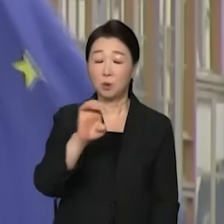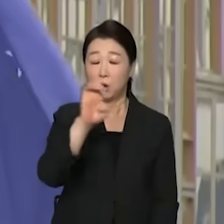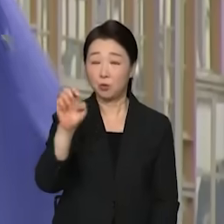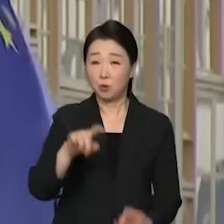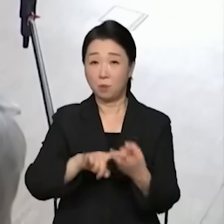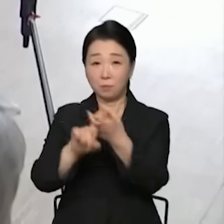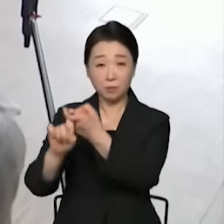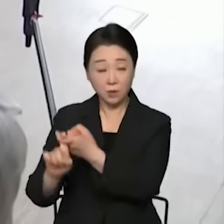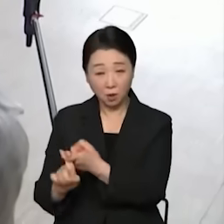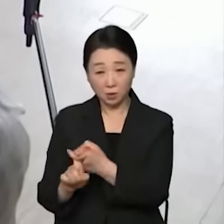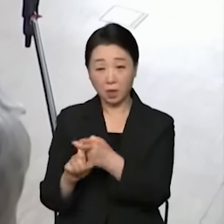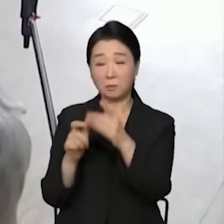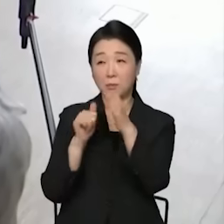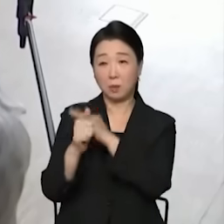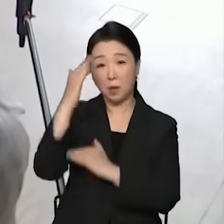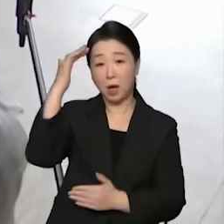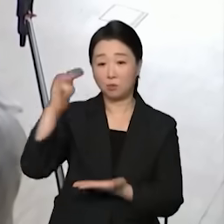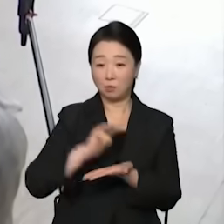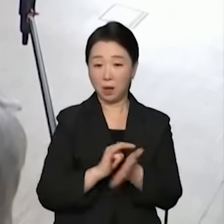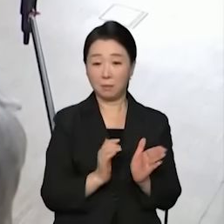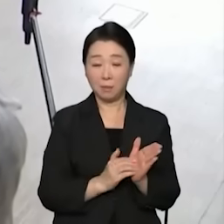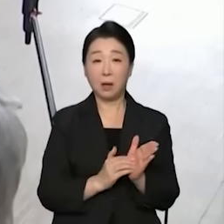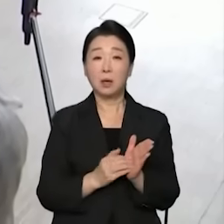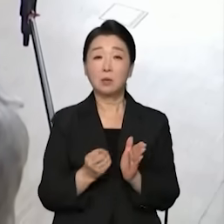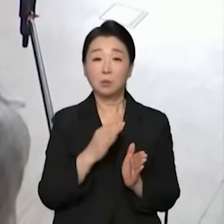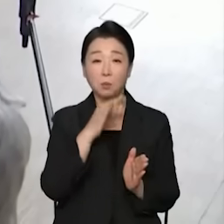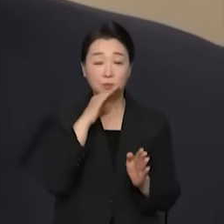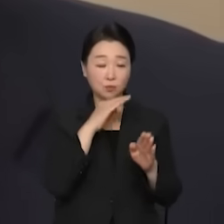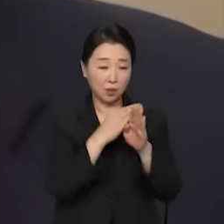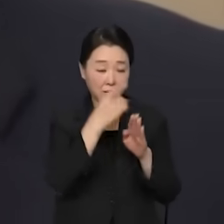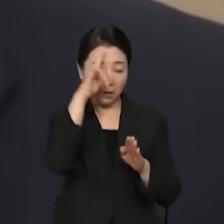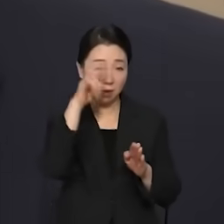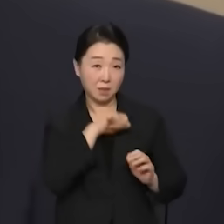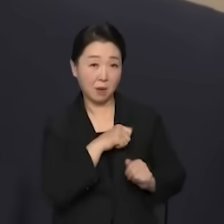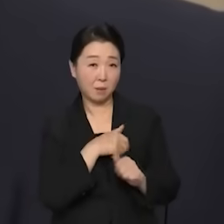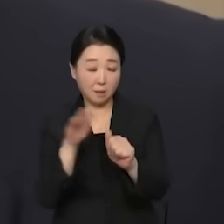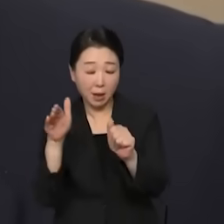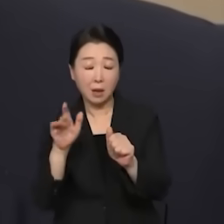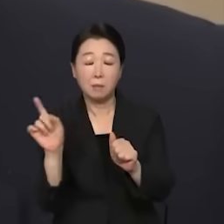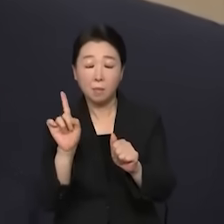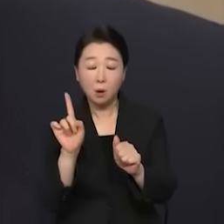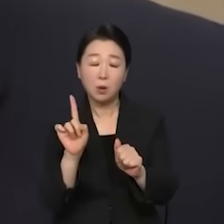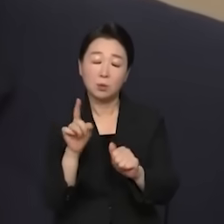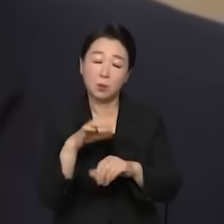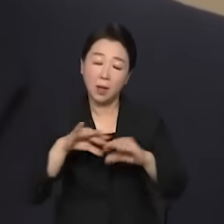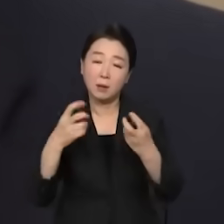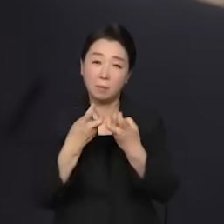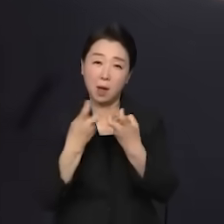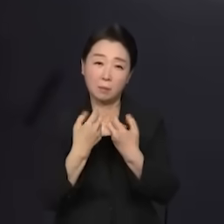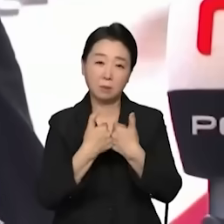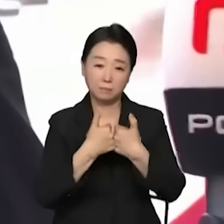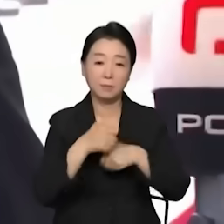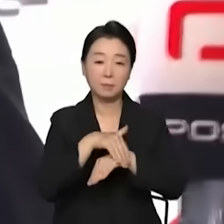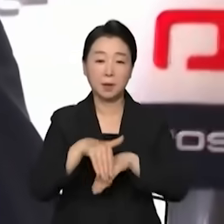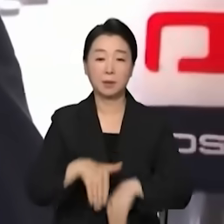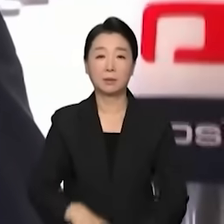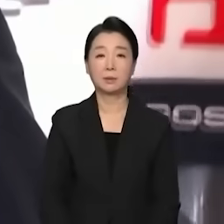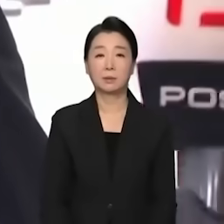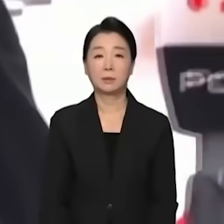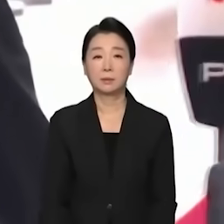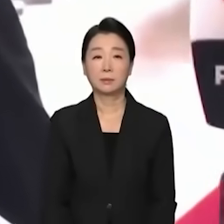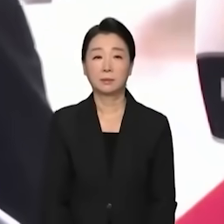고위대표도 우리나라를 방문해 북한군 러시아 파병 동향과 대응 방안을 논의할 예정입니다. 로스앤젤레스에서